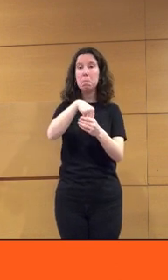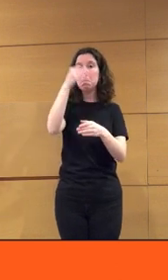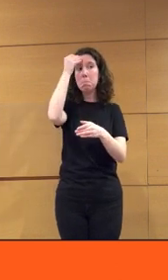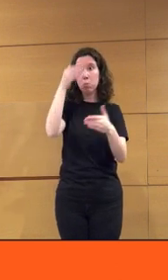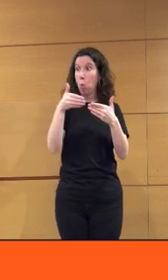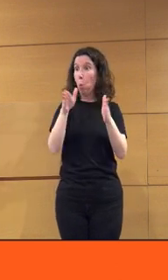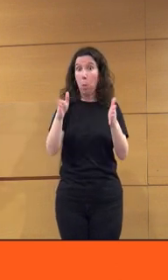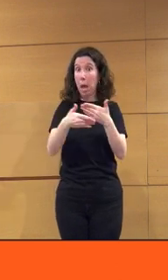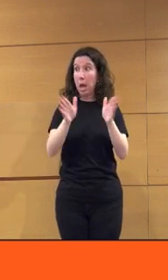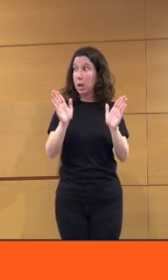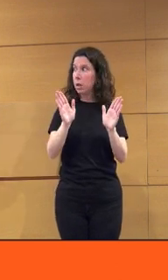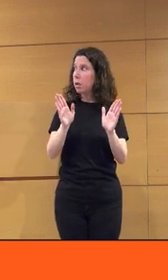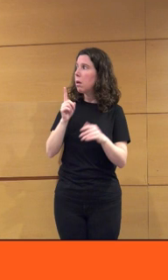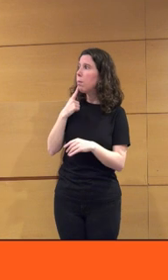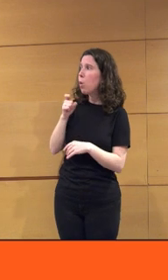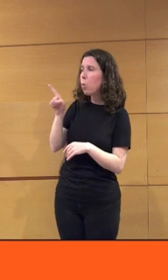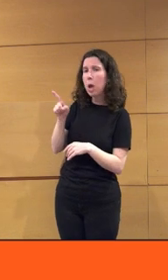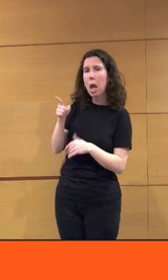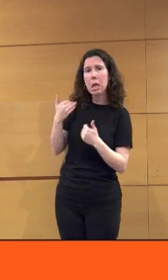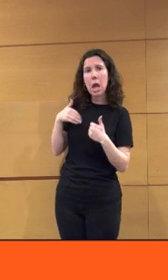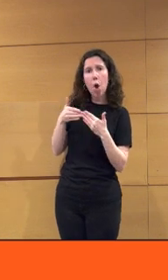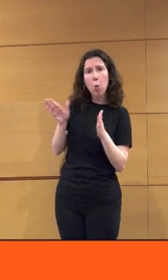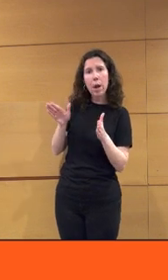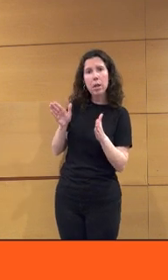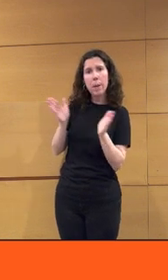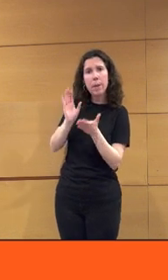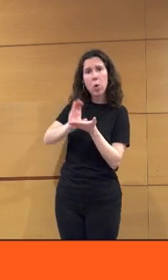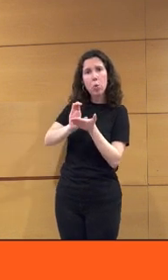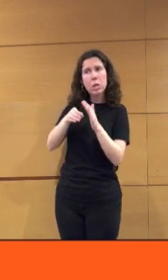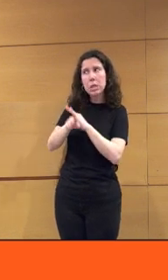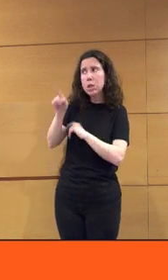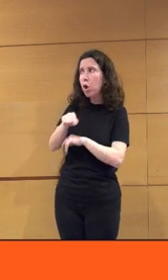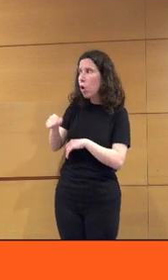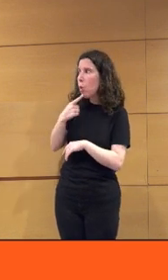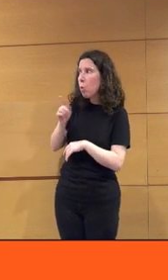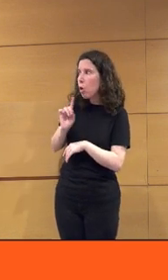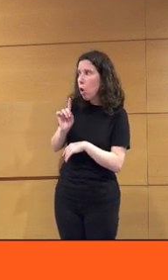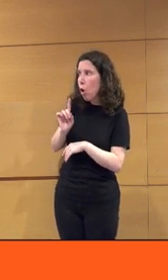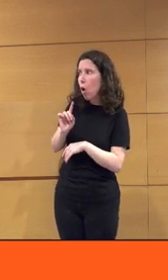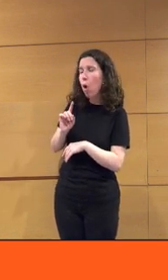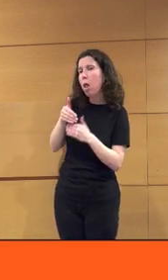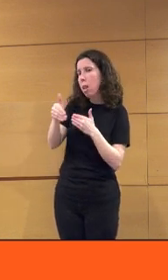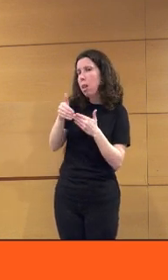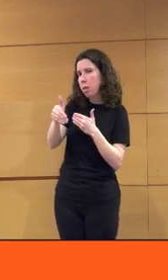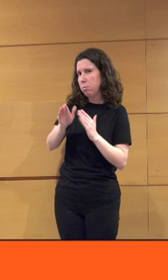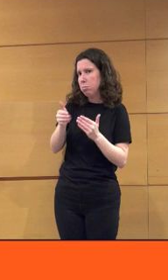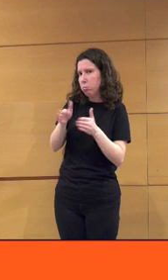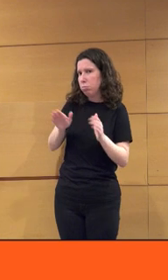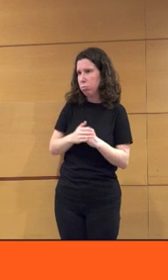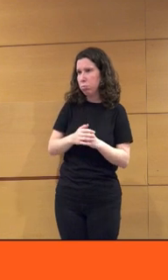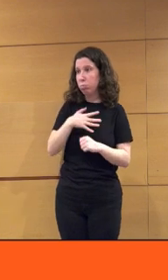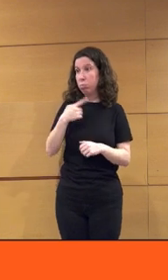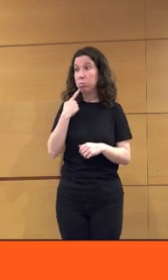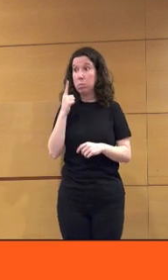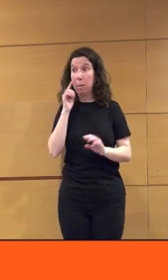oberta, Alba, està oberta, no? Ja el microcurs d'accessibilitat, no? Però s'obre dintre de poc, no? O sigui, que estigueu al